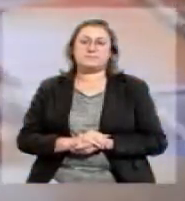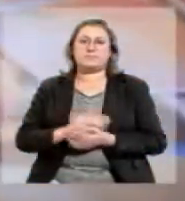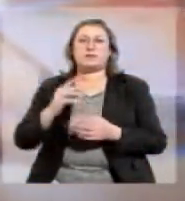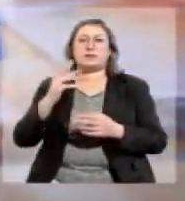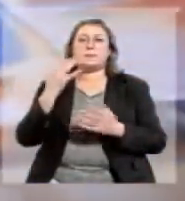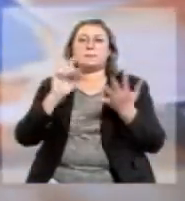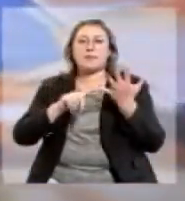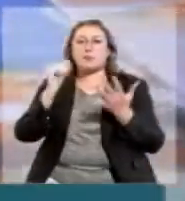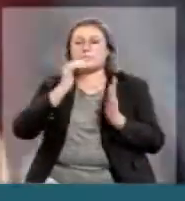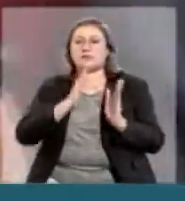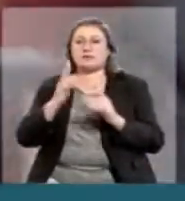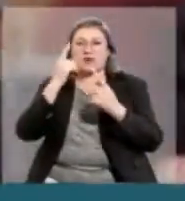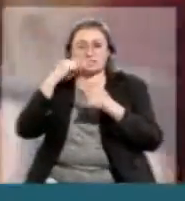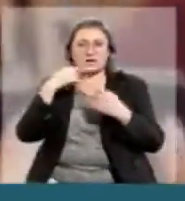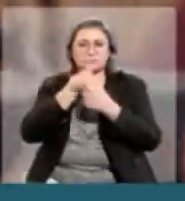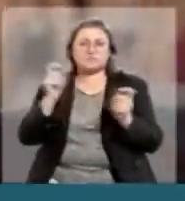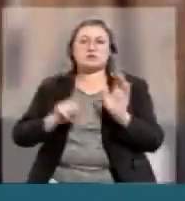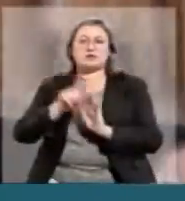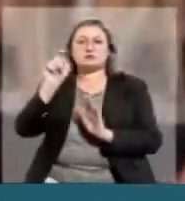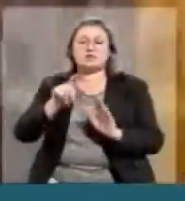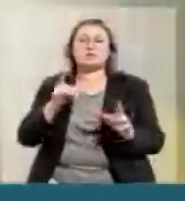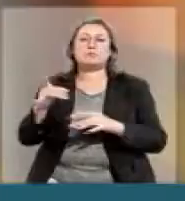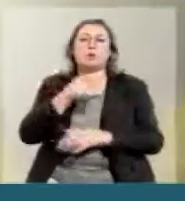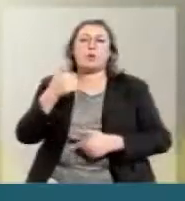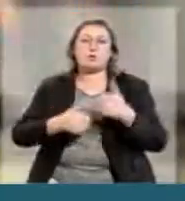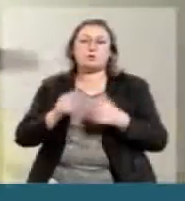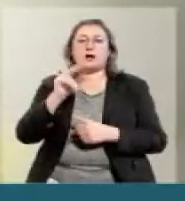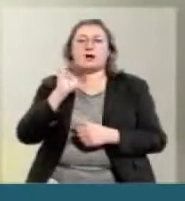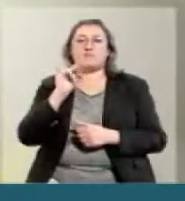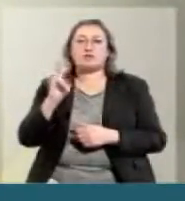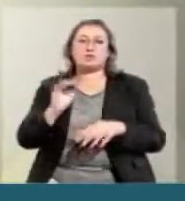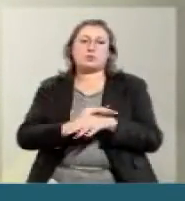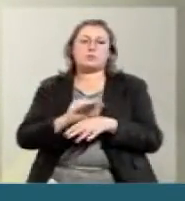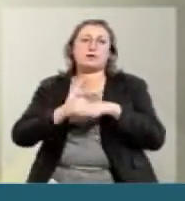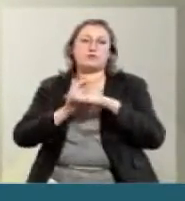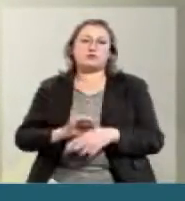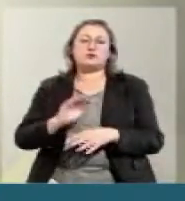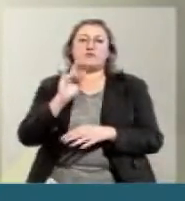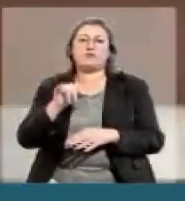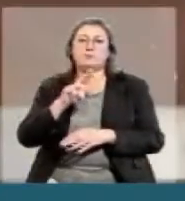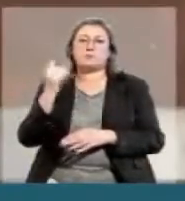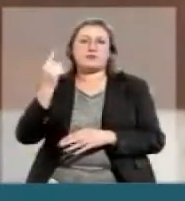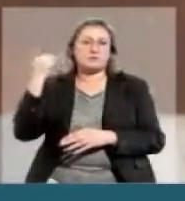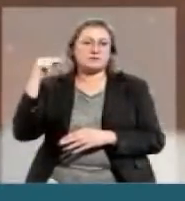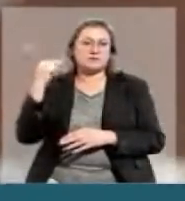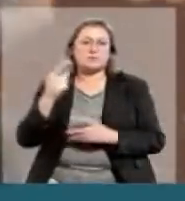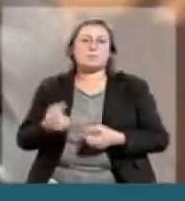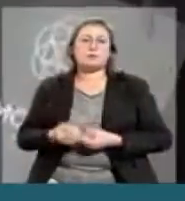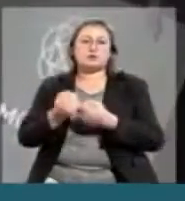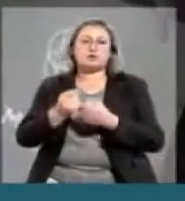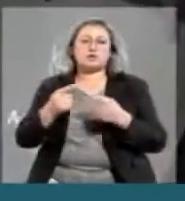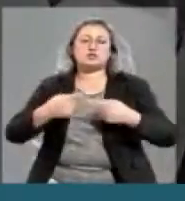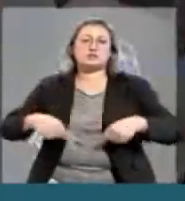Пятый год подряд в Казахстане объявляют старт республиканского конкурса «Караван доброты». Проводится он фондом первого президента при